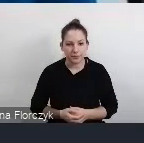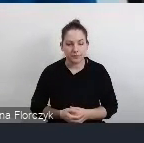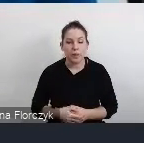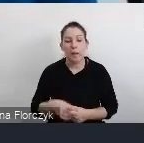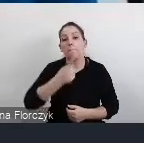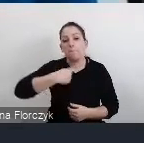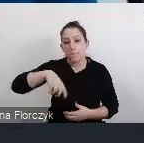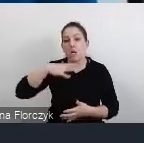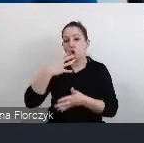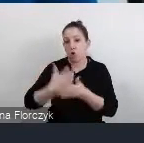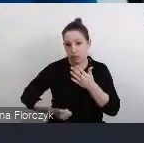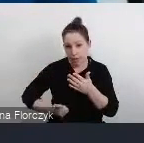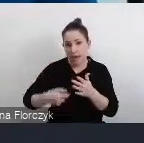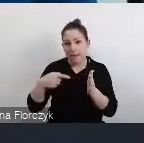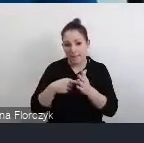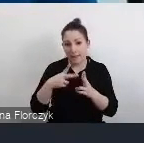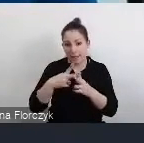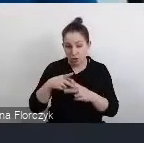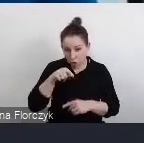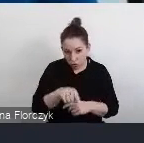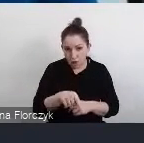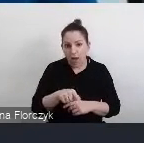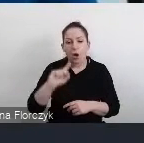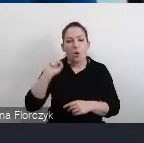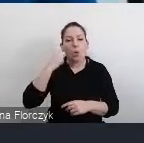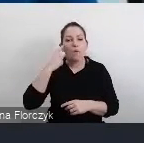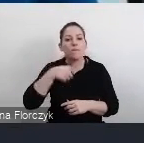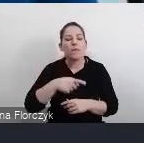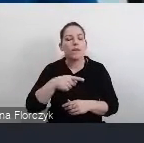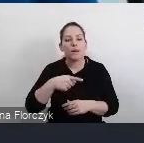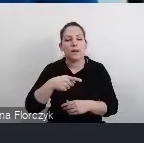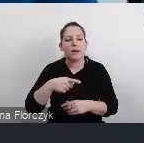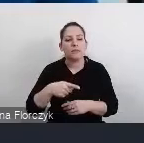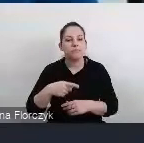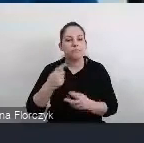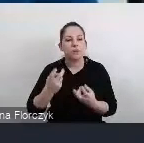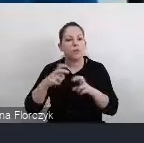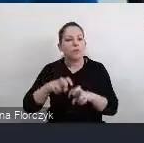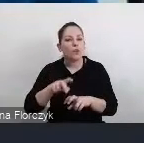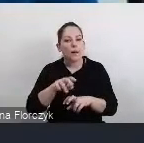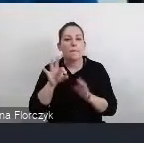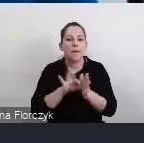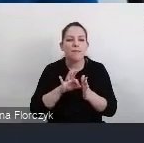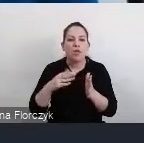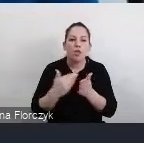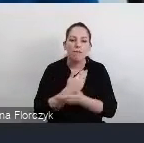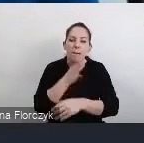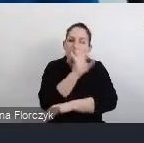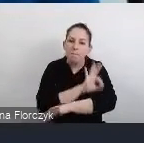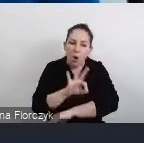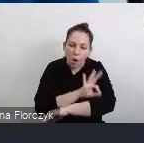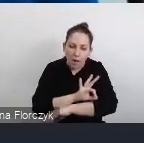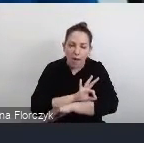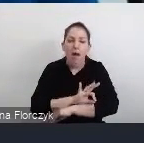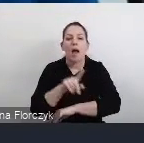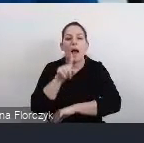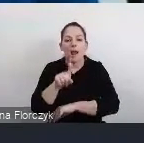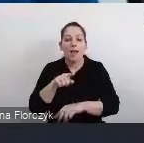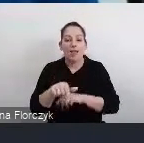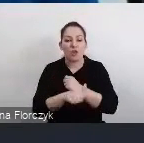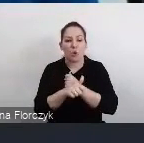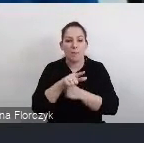korzystamy z tego narzędzia no, głównie też przy tworzeniu pewnych nowych projektów, ale też